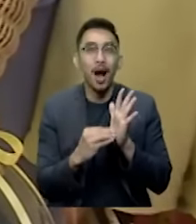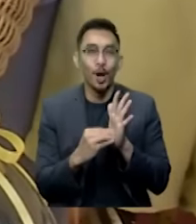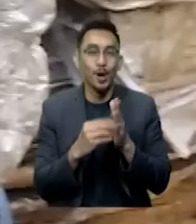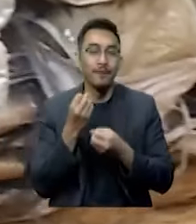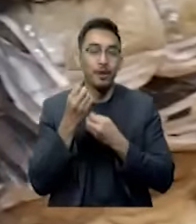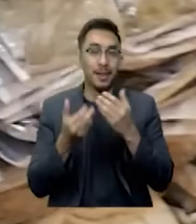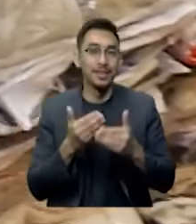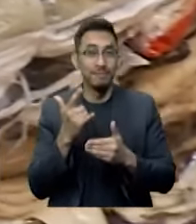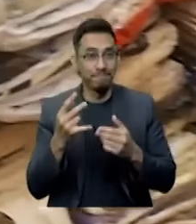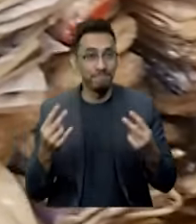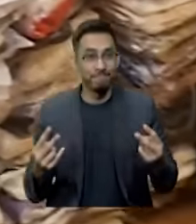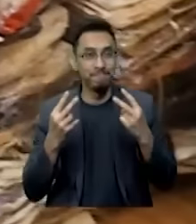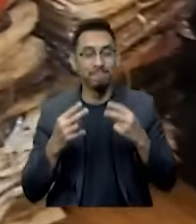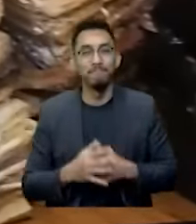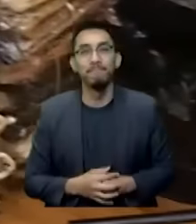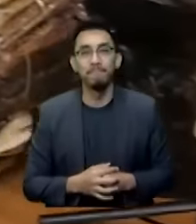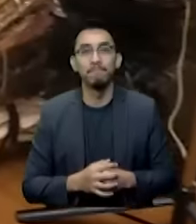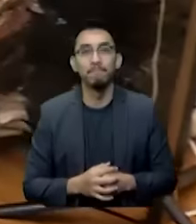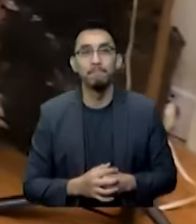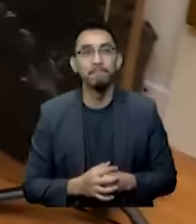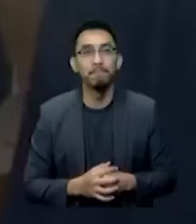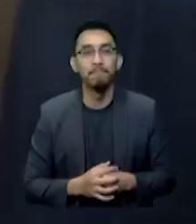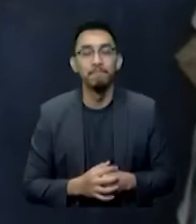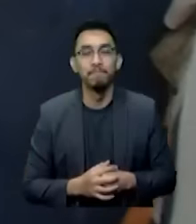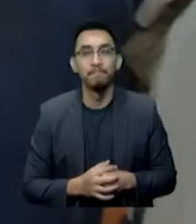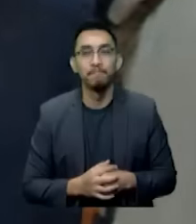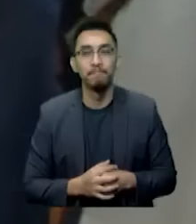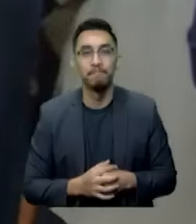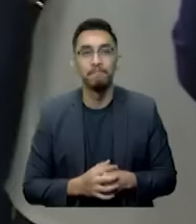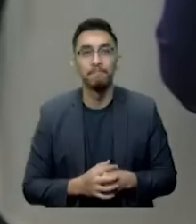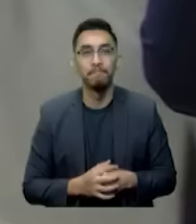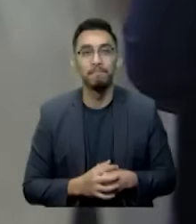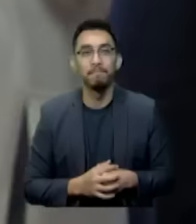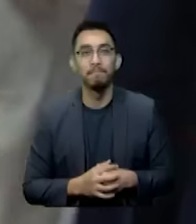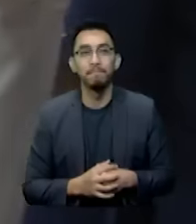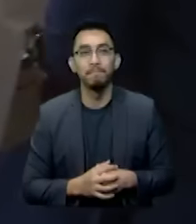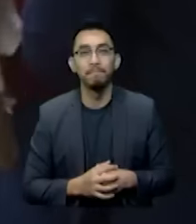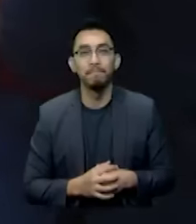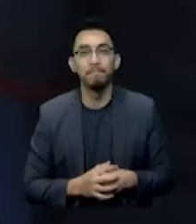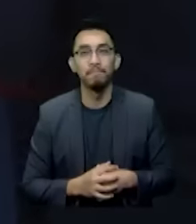Seputar news akan kembali sesaat lagi, tetaplah bersama kami.